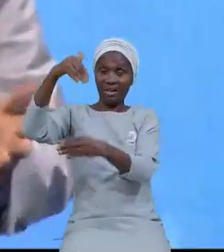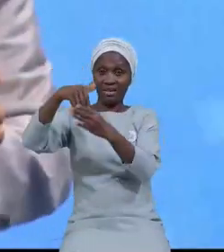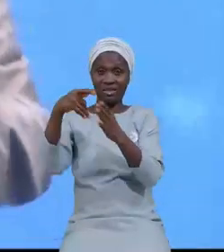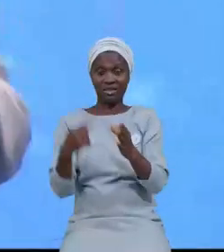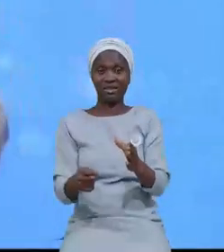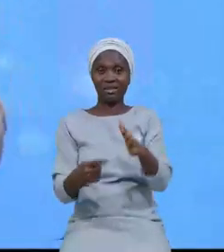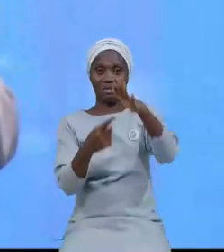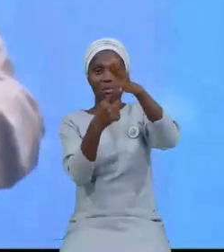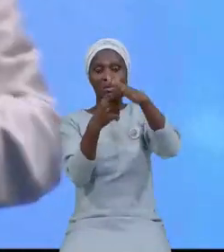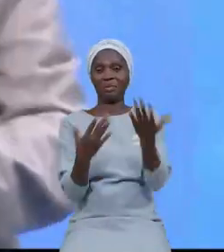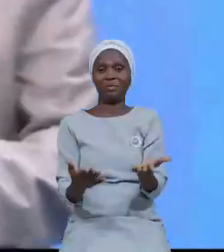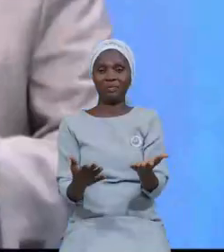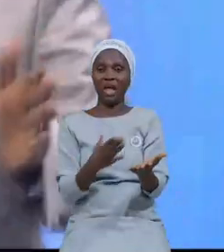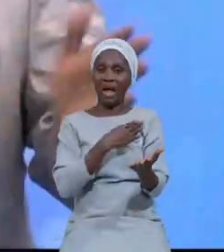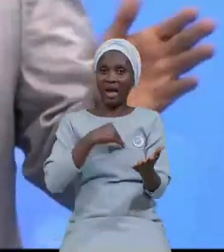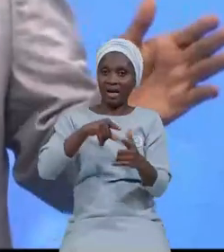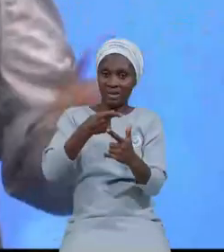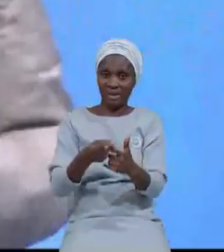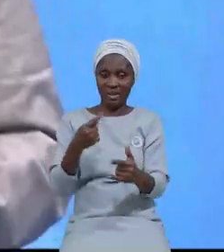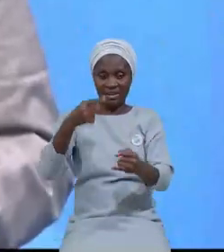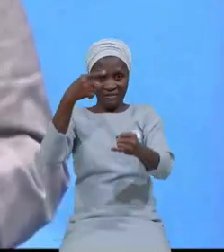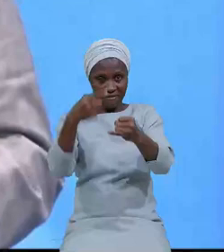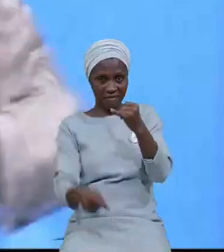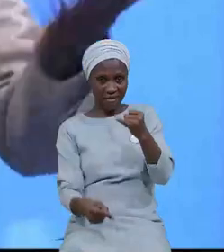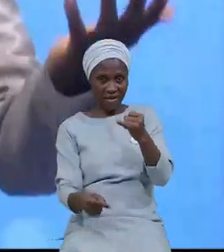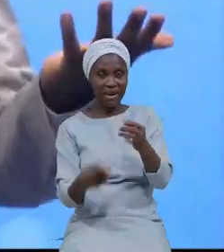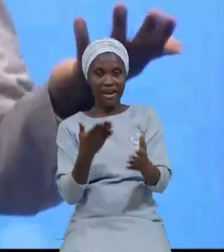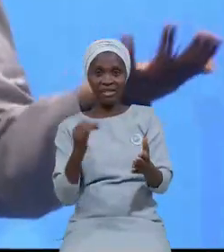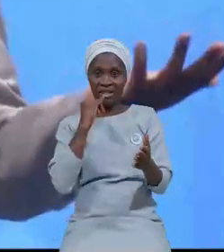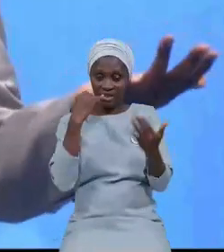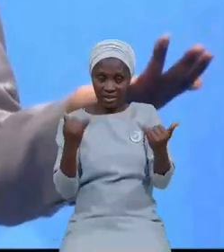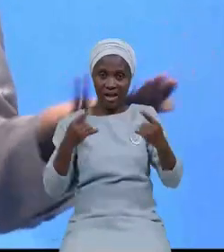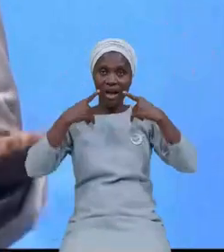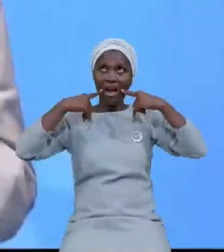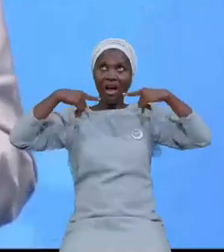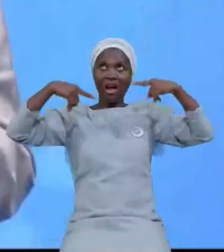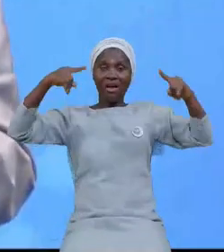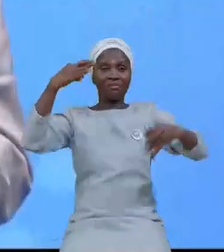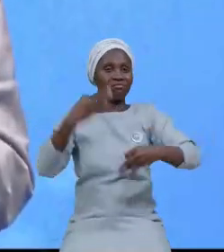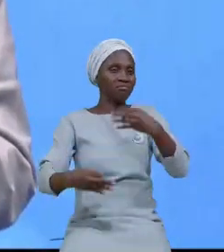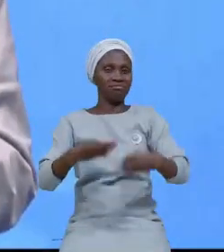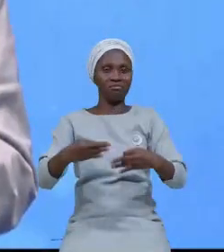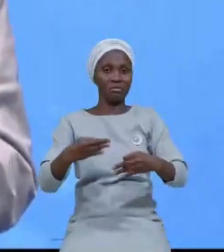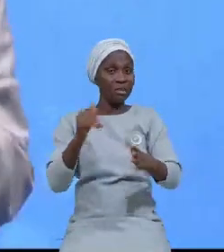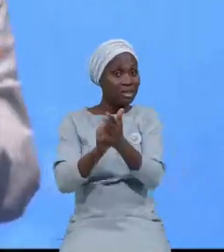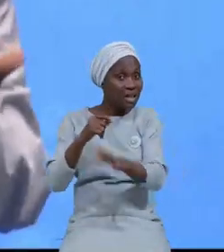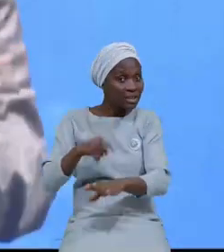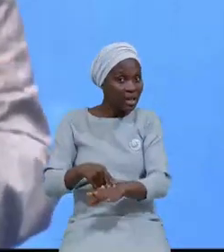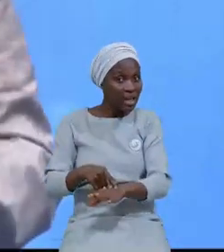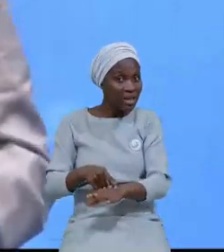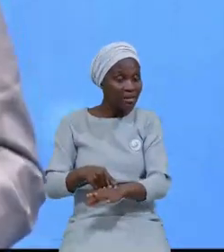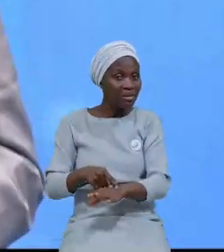dans devant tout le monde et la chose finale sera déclarée et en ce